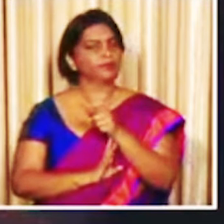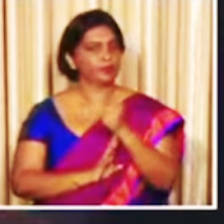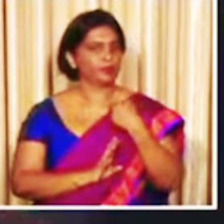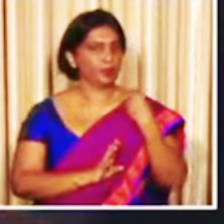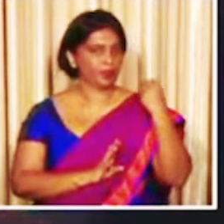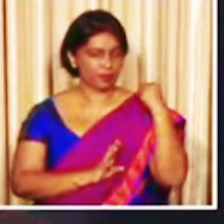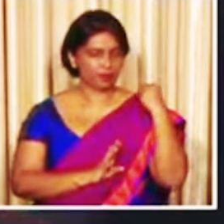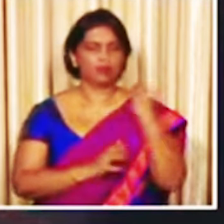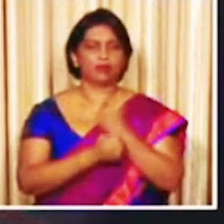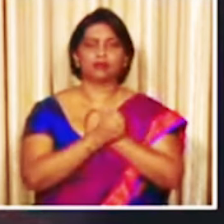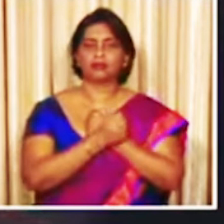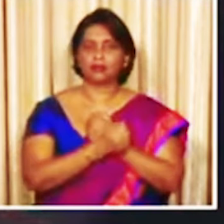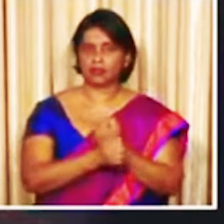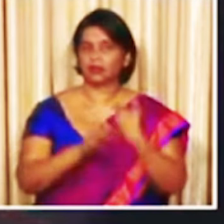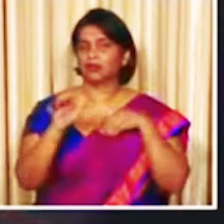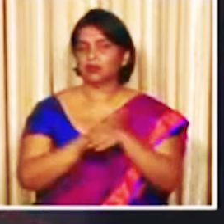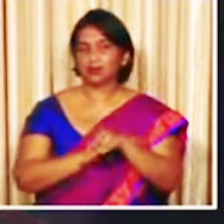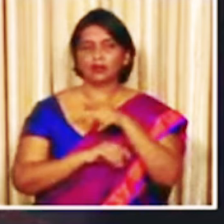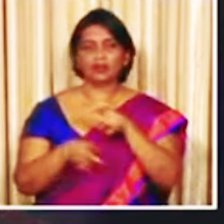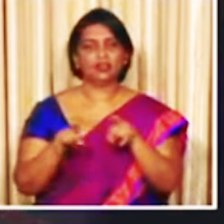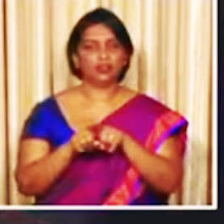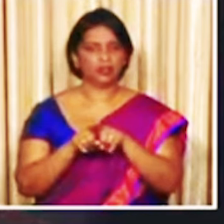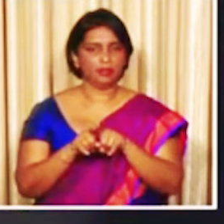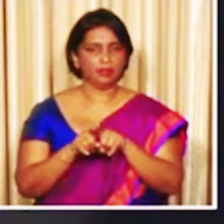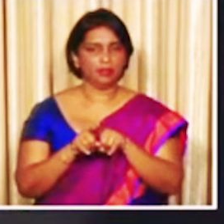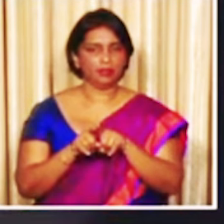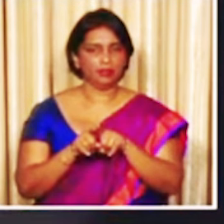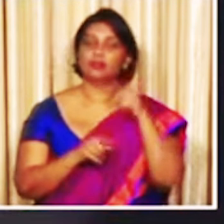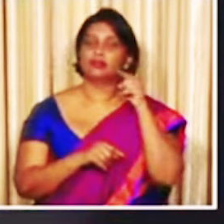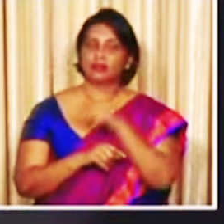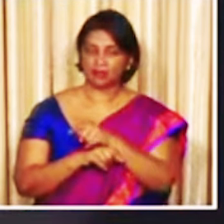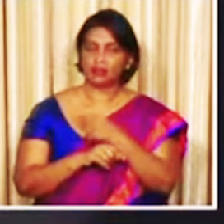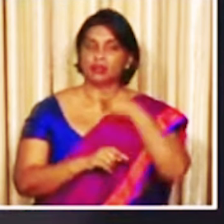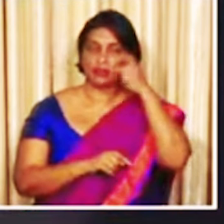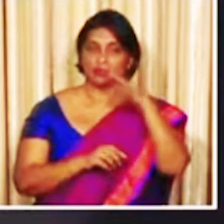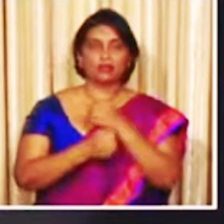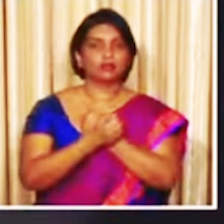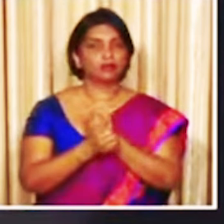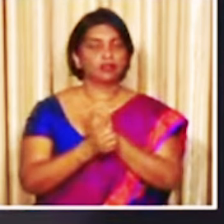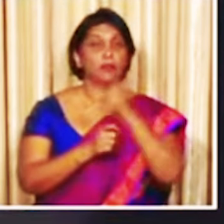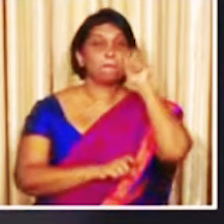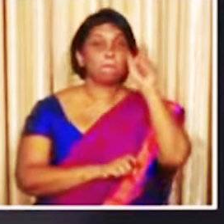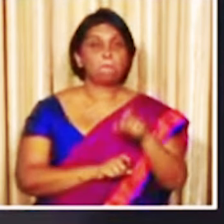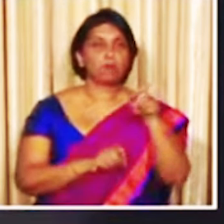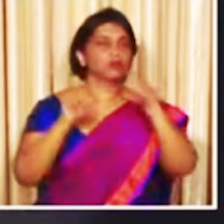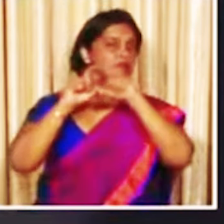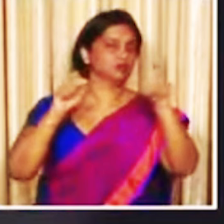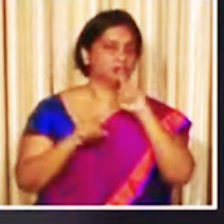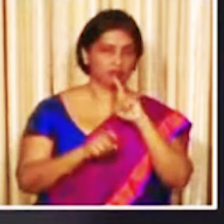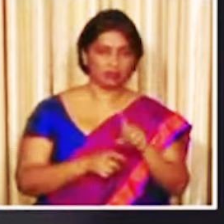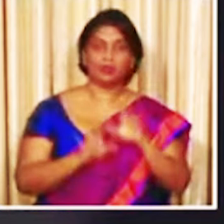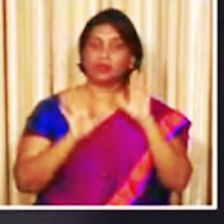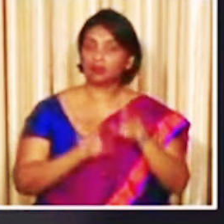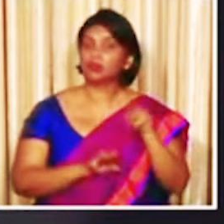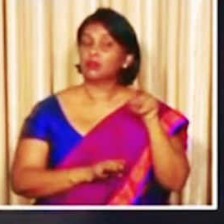ළඟදී බන්ධනාගාරය ඇතුළට යන්න සිද්ධ වුණා. එහිදී මම දැක්ක සිරකරුවෝද මිනිස්සුයෝ කියලා ගහලා තිබුණා. හැබැයි